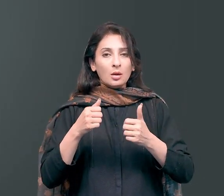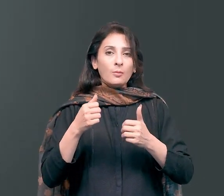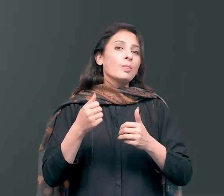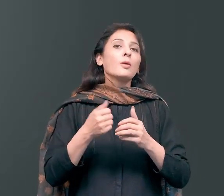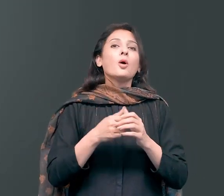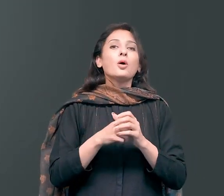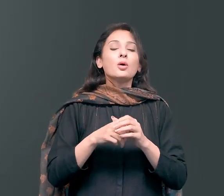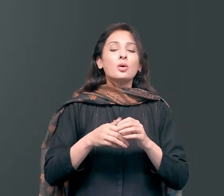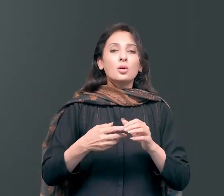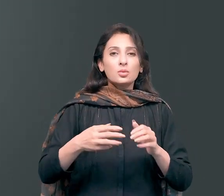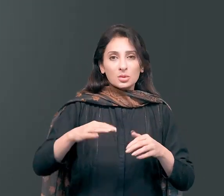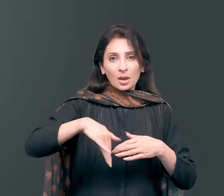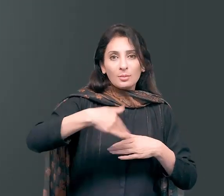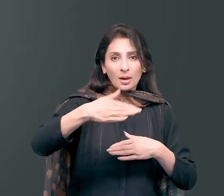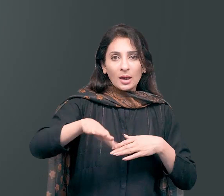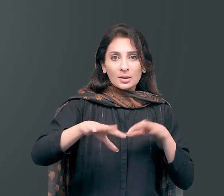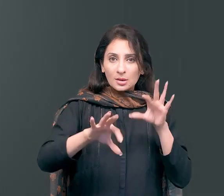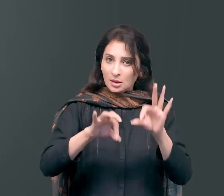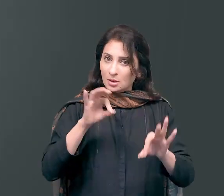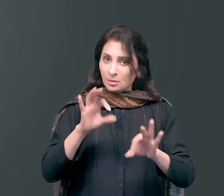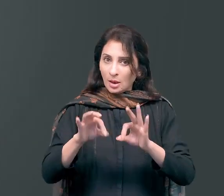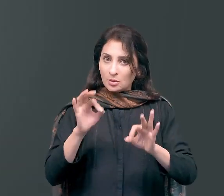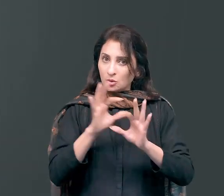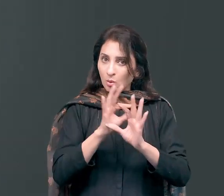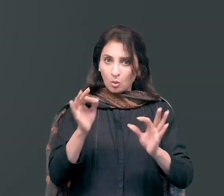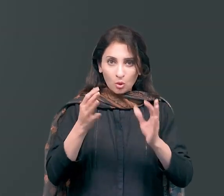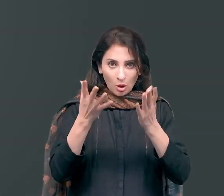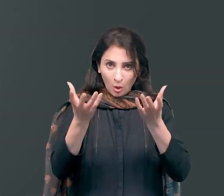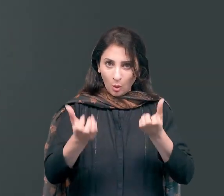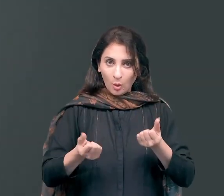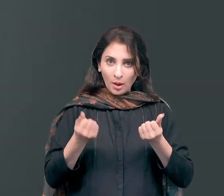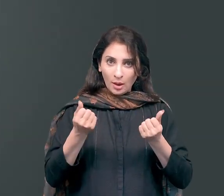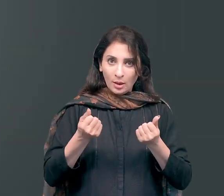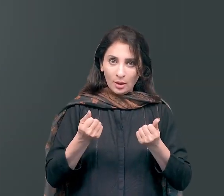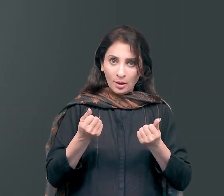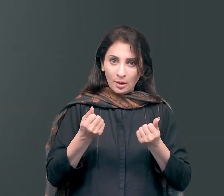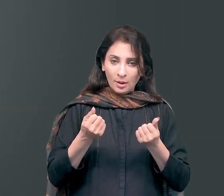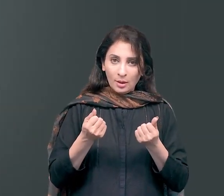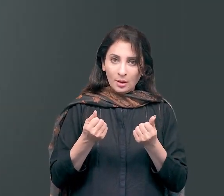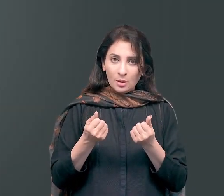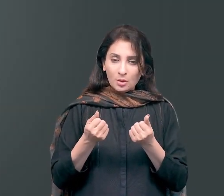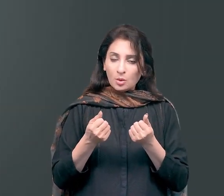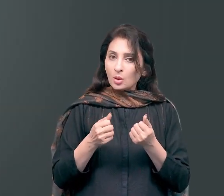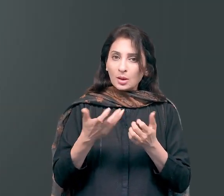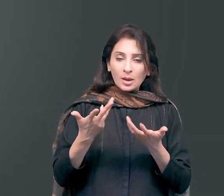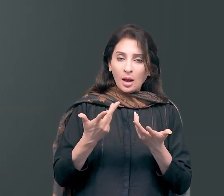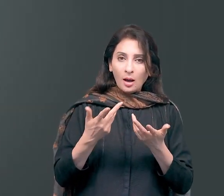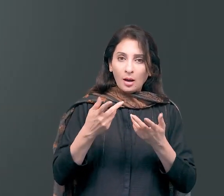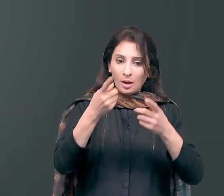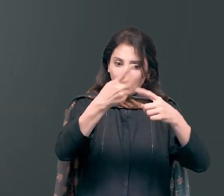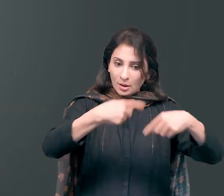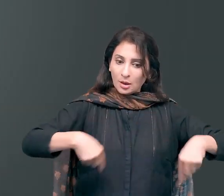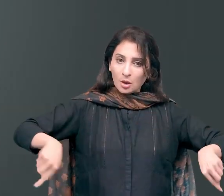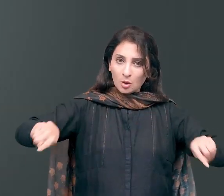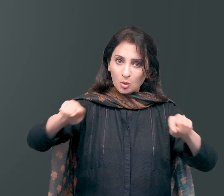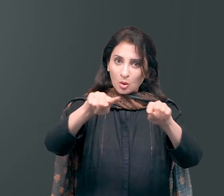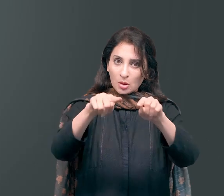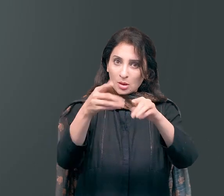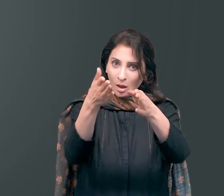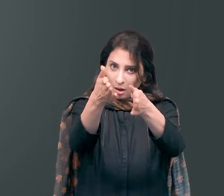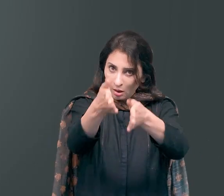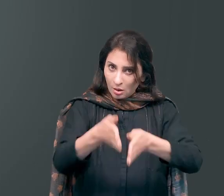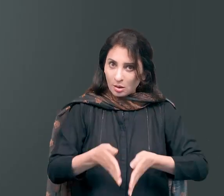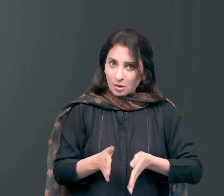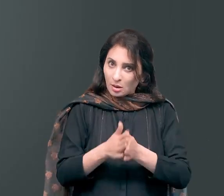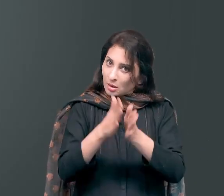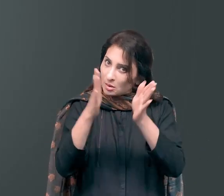کا۔ اچھا، انتخابات جو ہوئے اس کے تحت اسی شرط پر ہوئے، اسی بات پر ہوئے کہ کیا